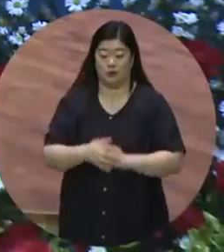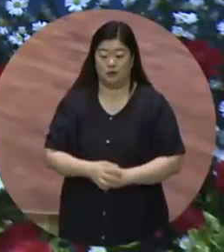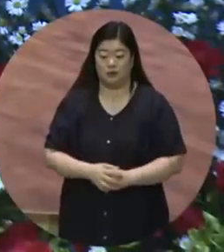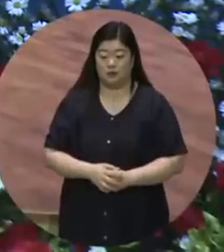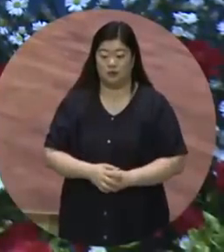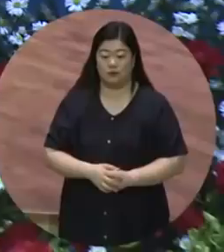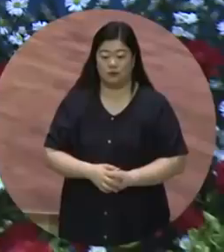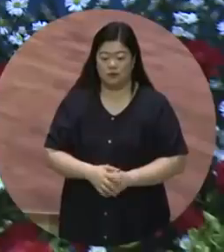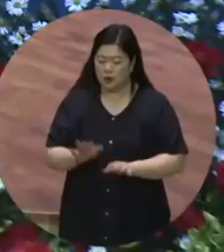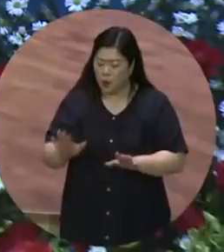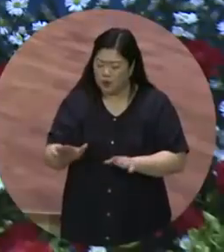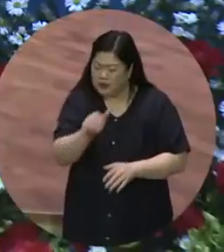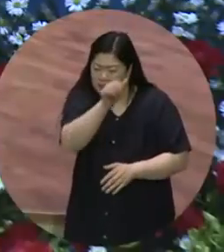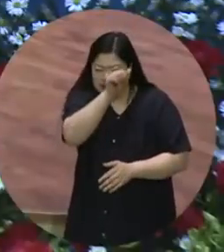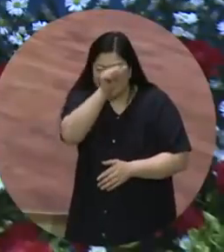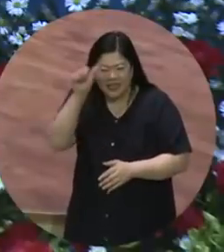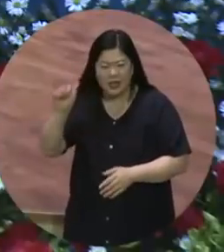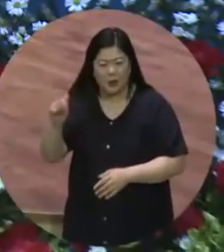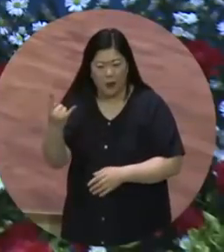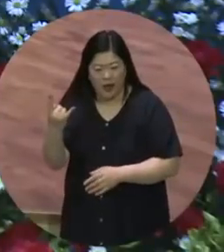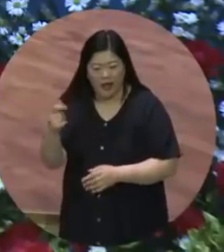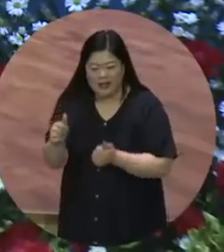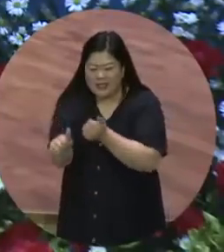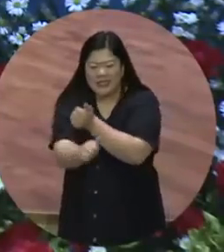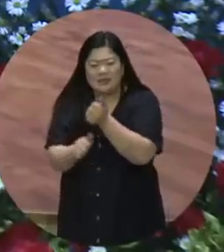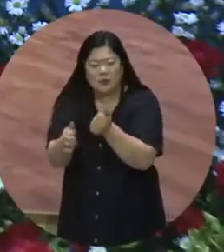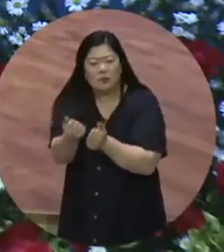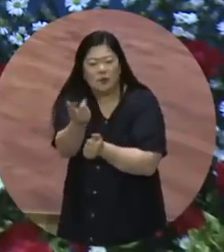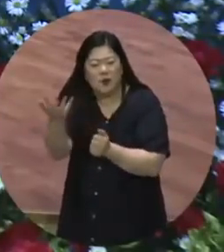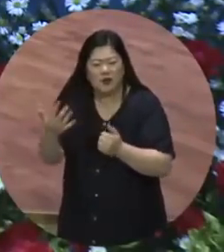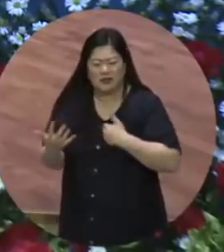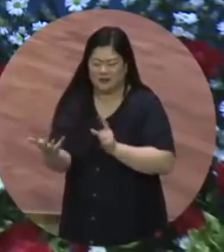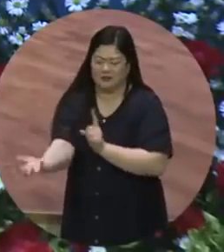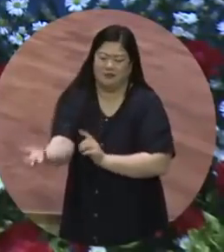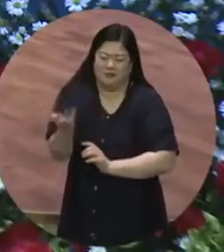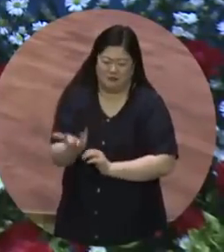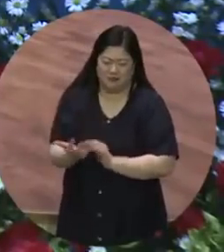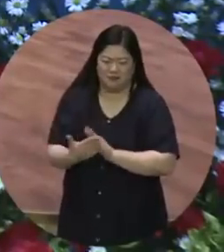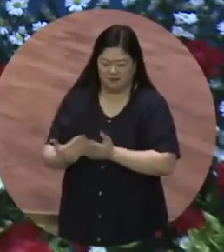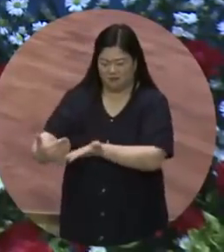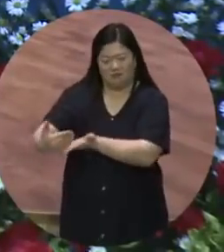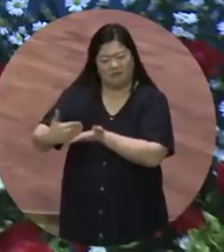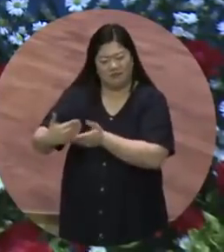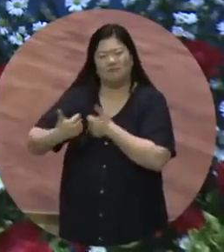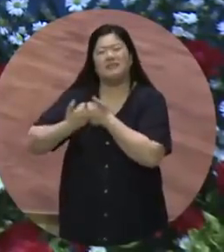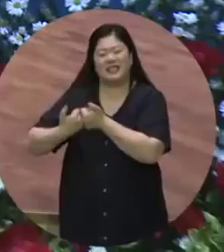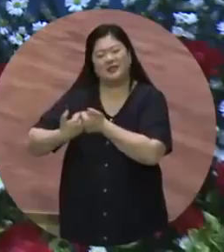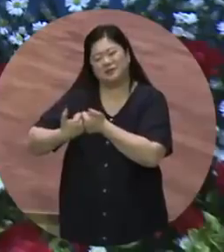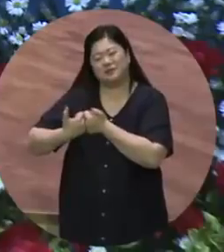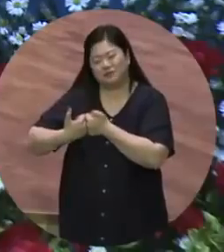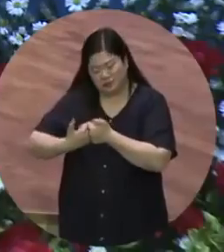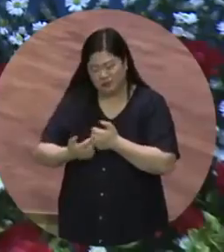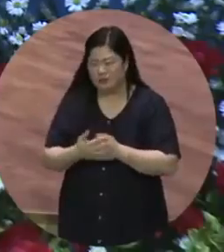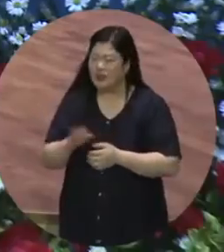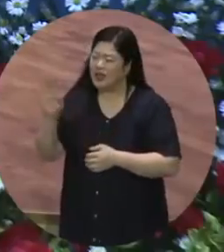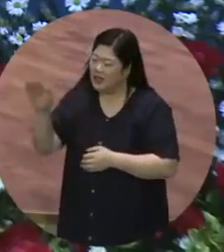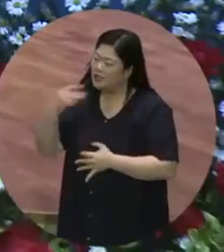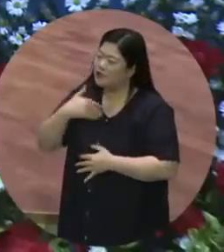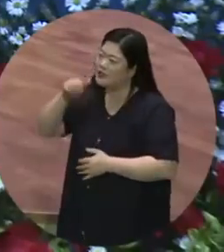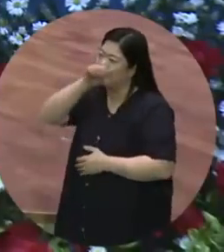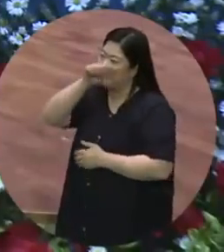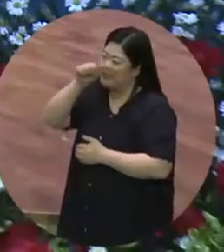와서 인사하러 목사님, 우리 지금 장로회가 지금 이렇게 이 장로회 부부